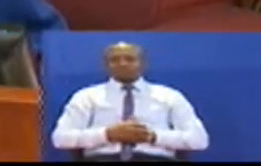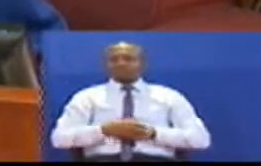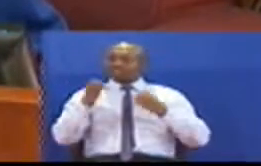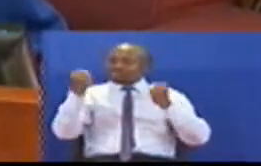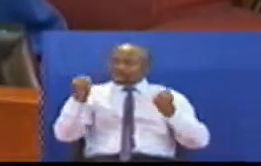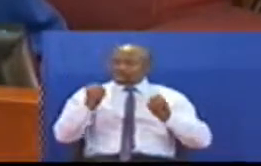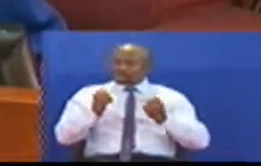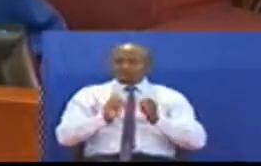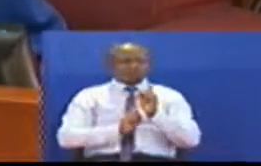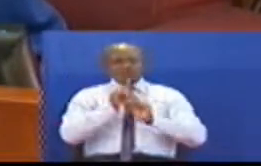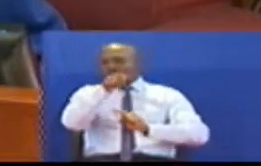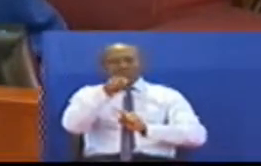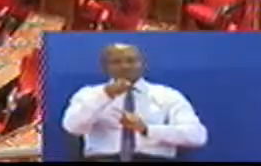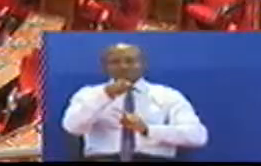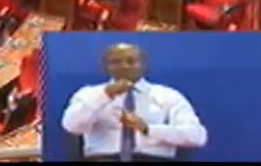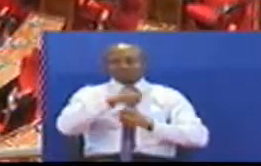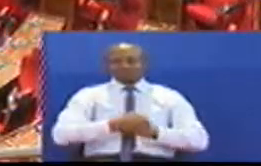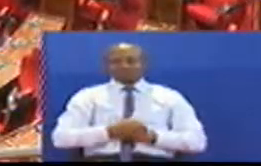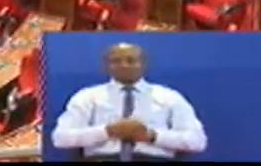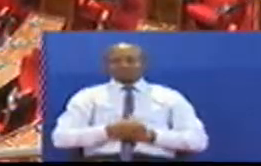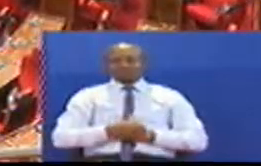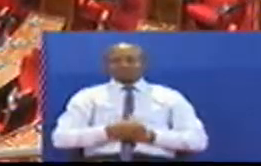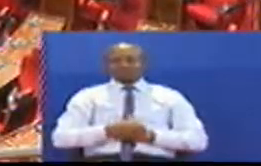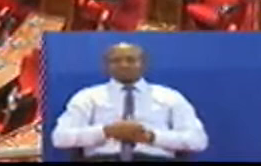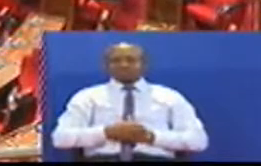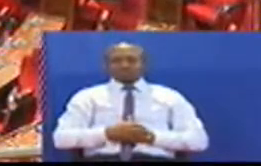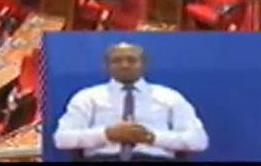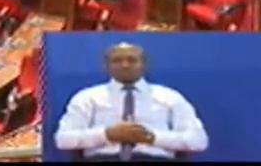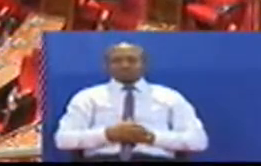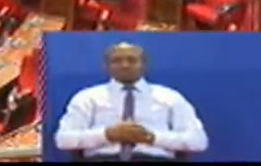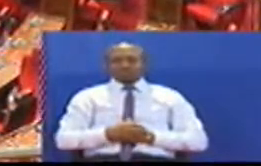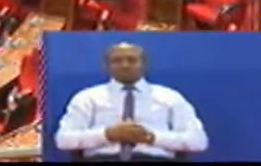usitumie, usizidishe. Sitakuwa chini hapo Mheshimiwa Spika.